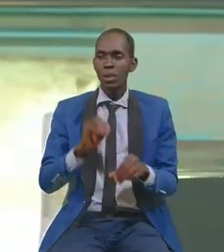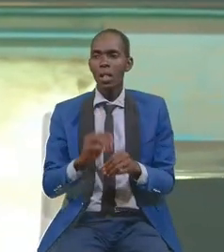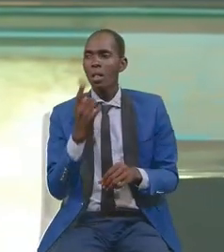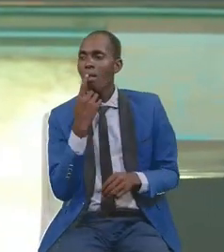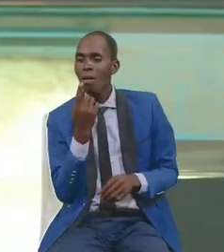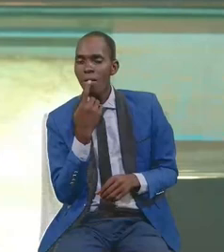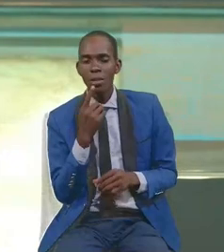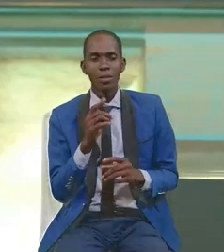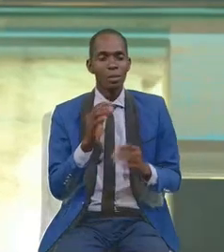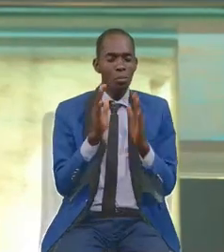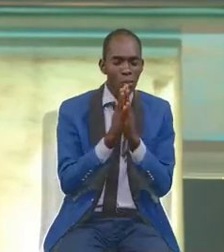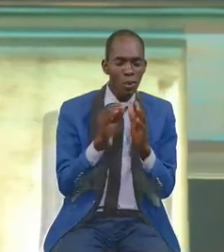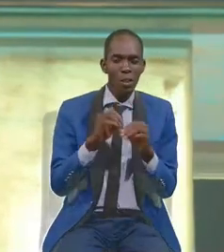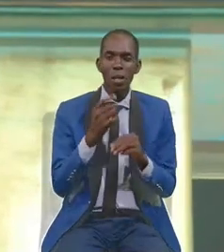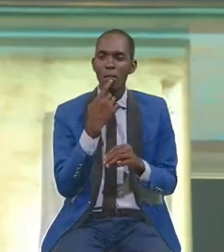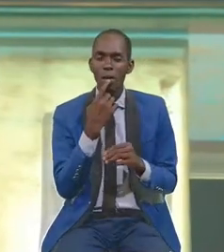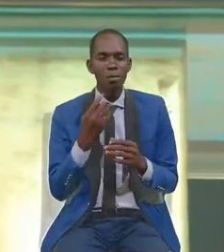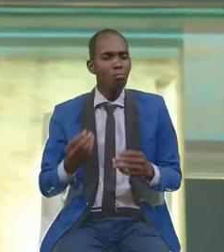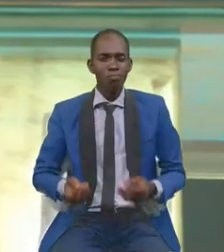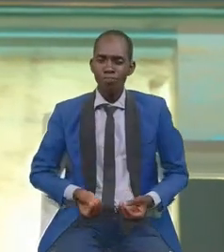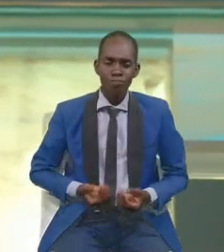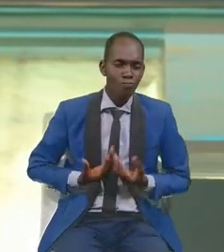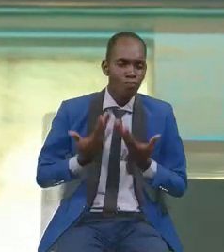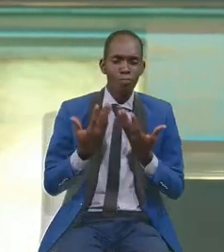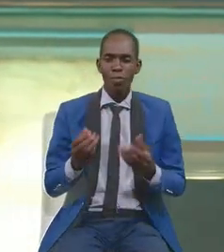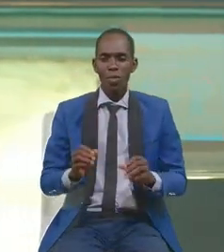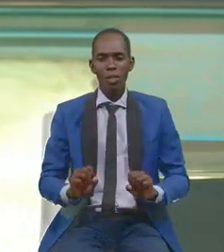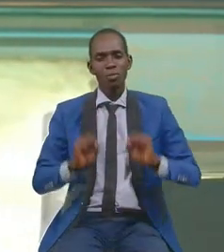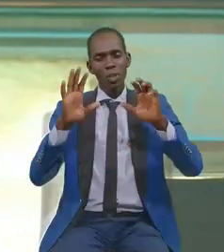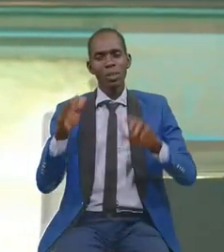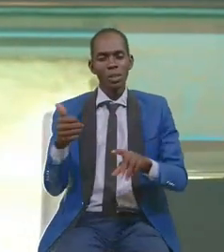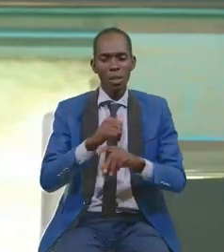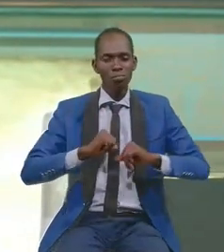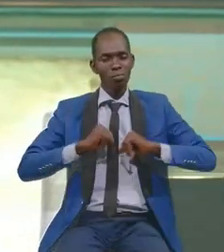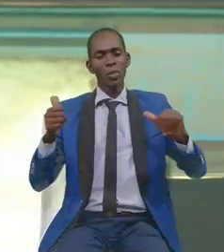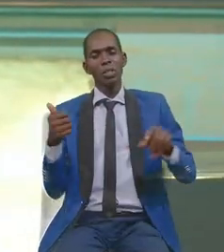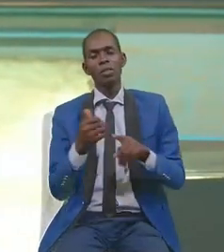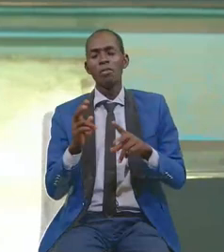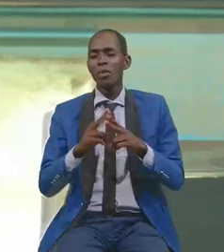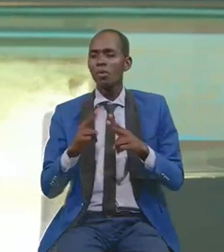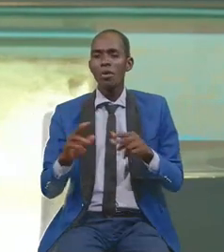langue, elle se sacrifie, elle se prive des choses, elle est très religieuse,